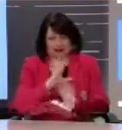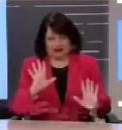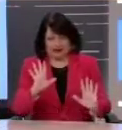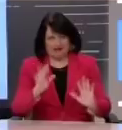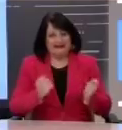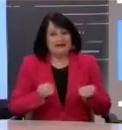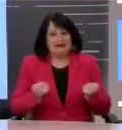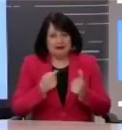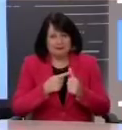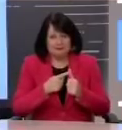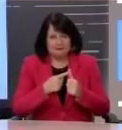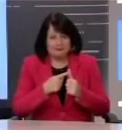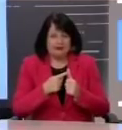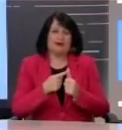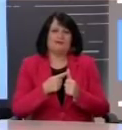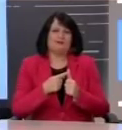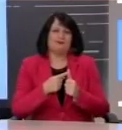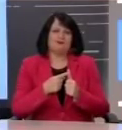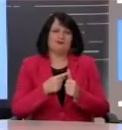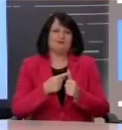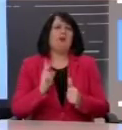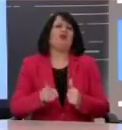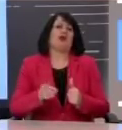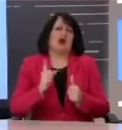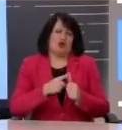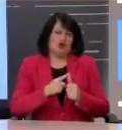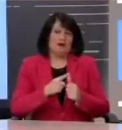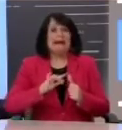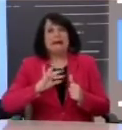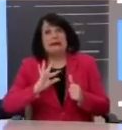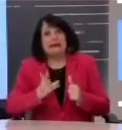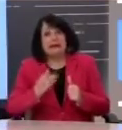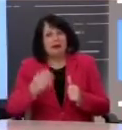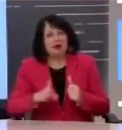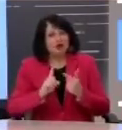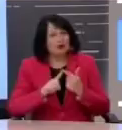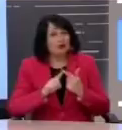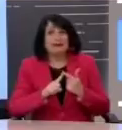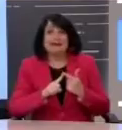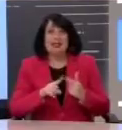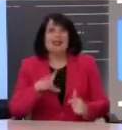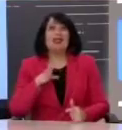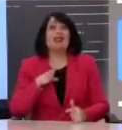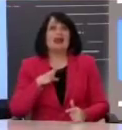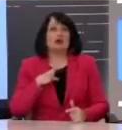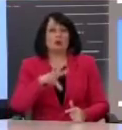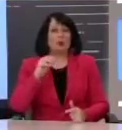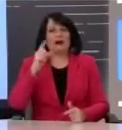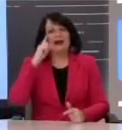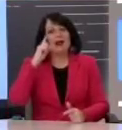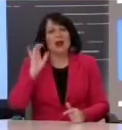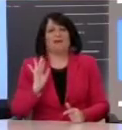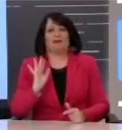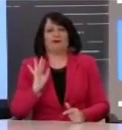επαρκώς, και αυτό είναι το λιγότερο κακό, είτε ακόμη χειρότερα δεν θέλουν να κατανοήσουν, διότι